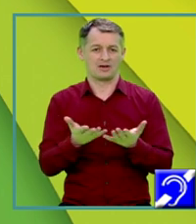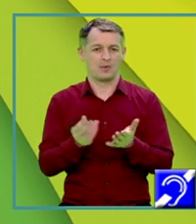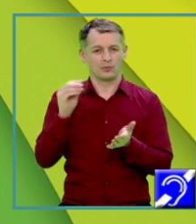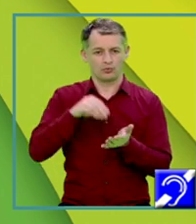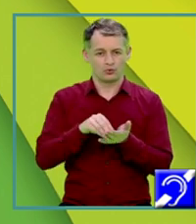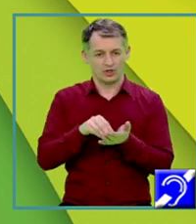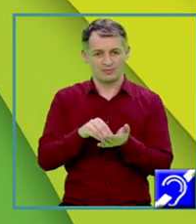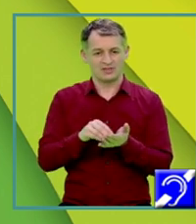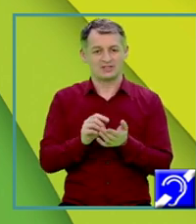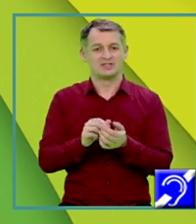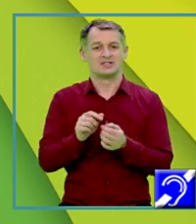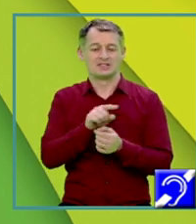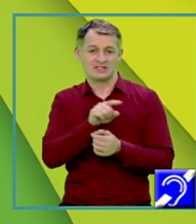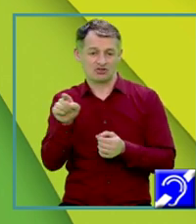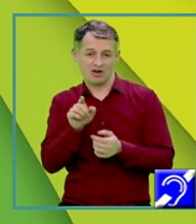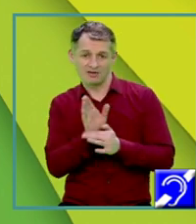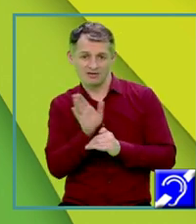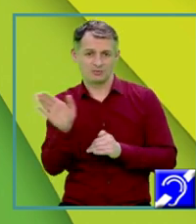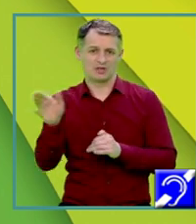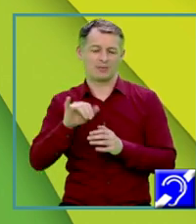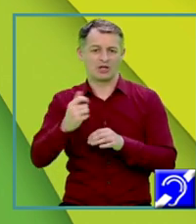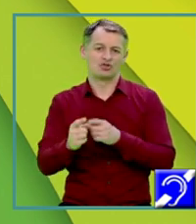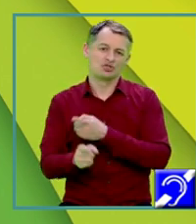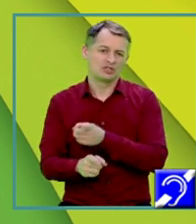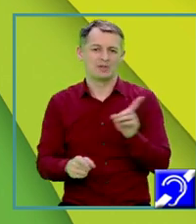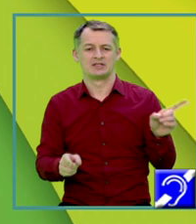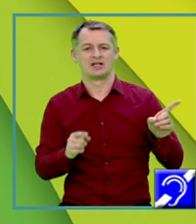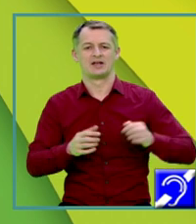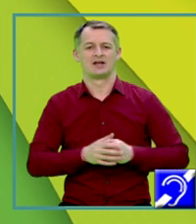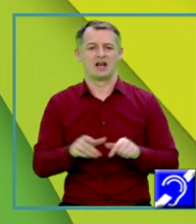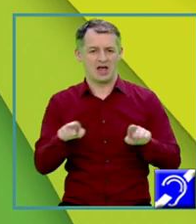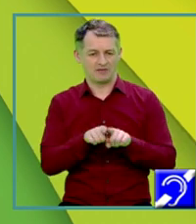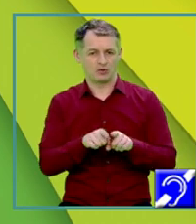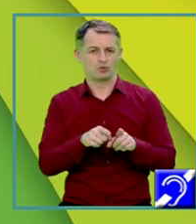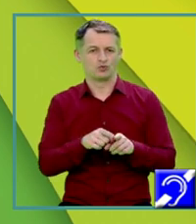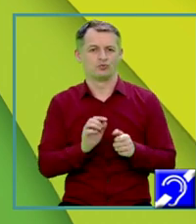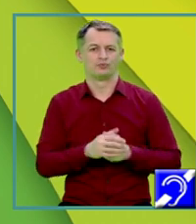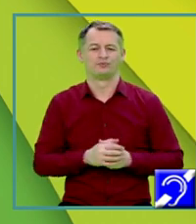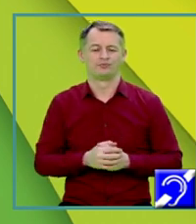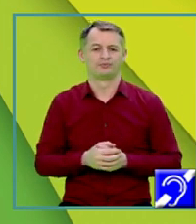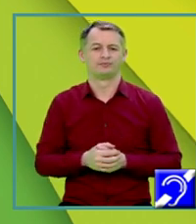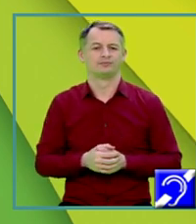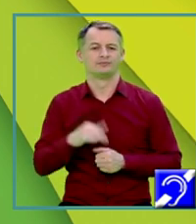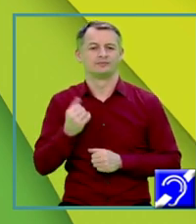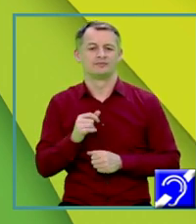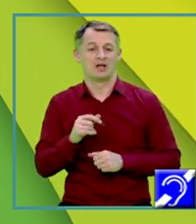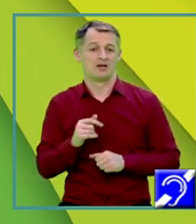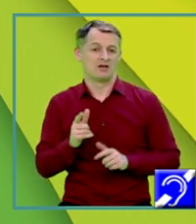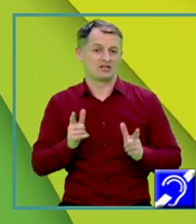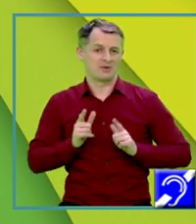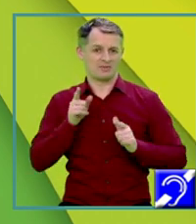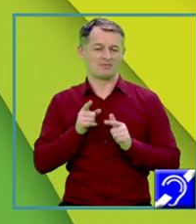săgeată și spre dreapta și spre stânga. Ne așteptăm ca la stabilirea echilibrului să